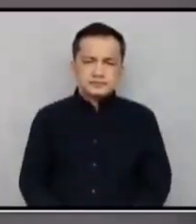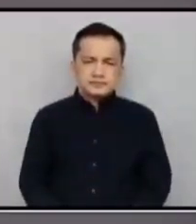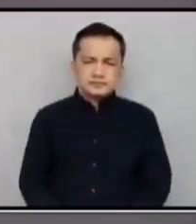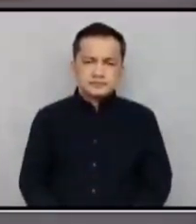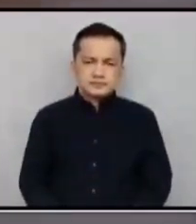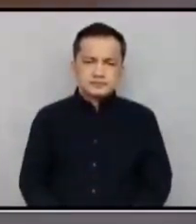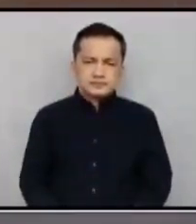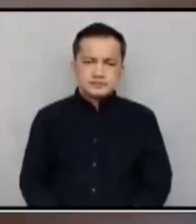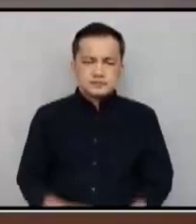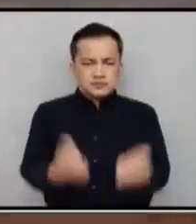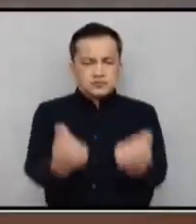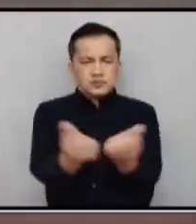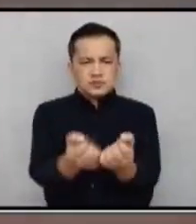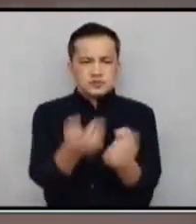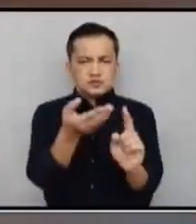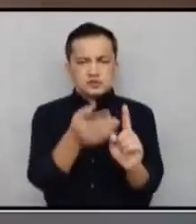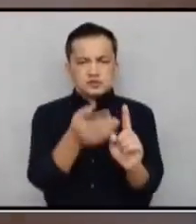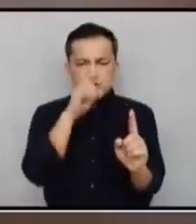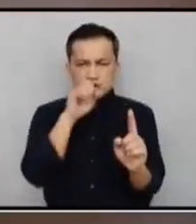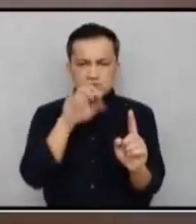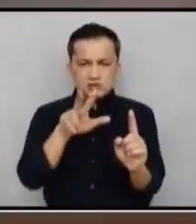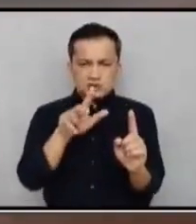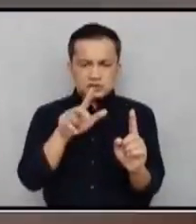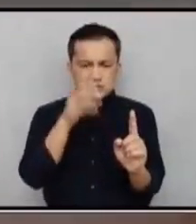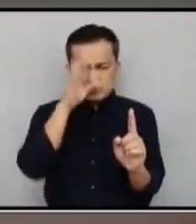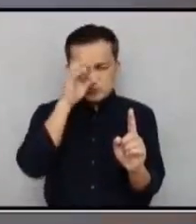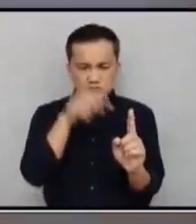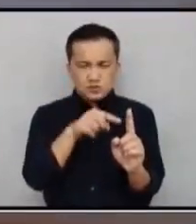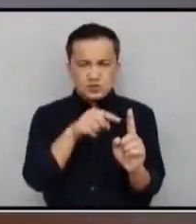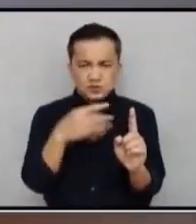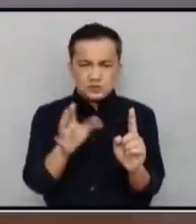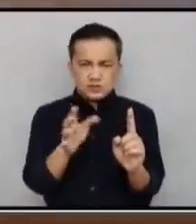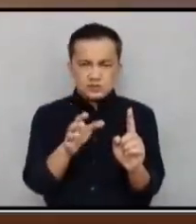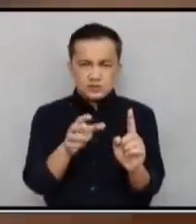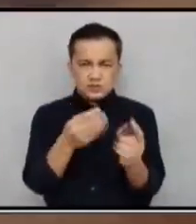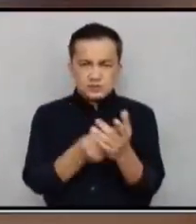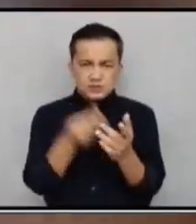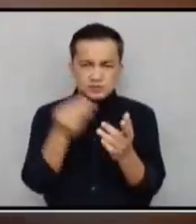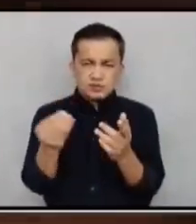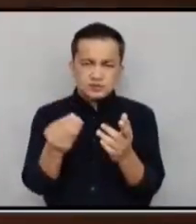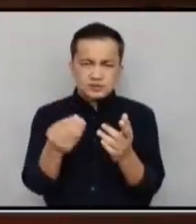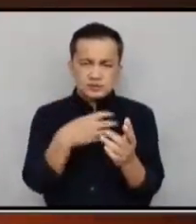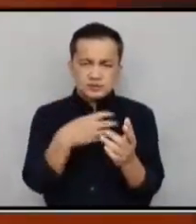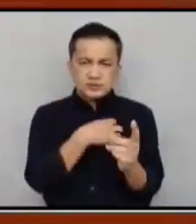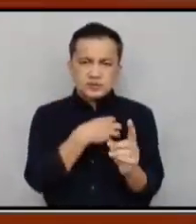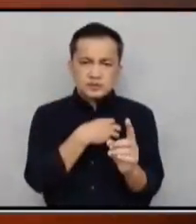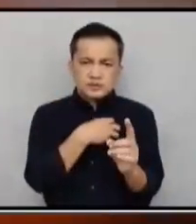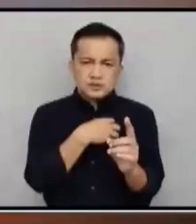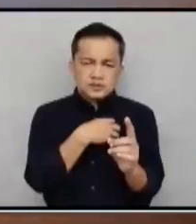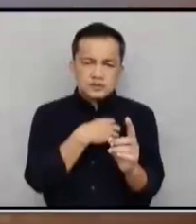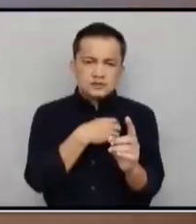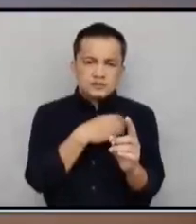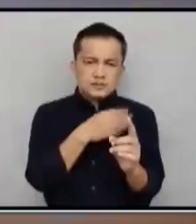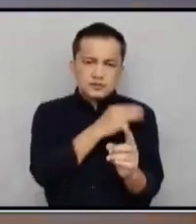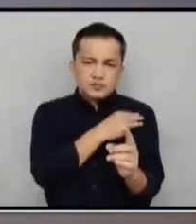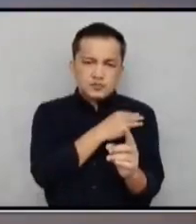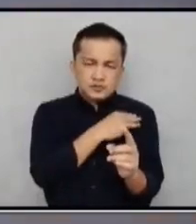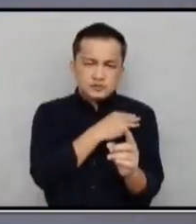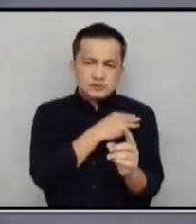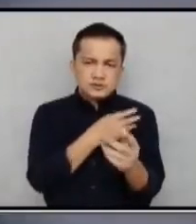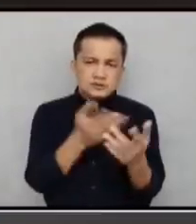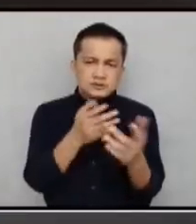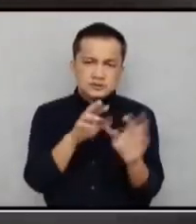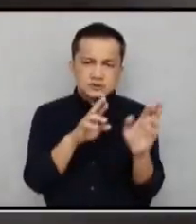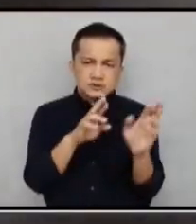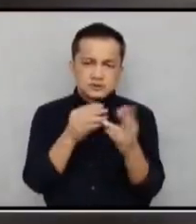Pinusasan ang 23 anyos na lalaking ito matapos mabilhan ng mga operatiba ng hinihinalang marijuana sa ikinasang